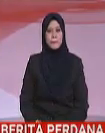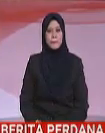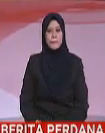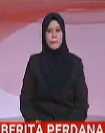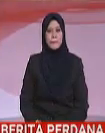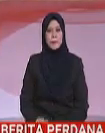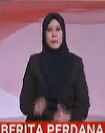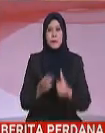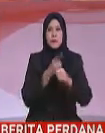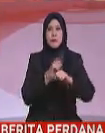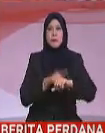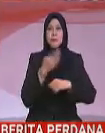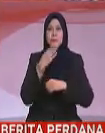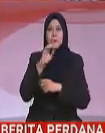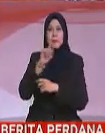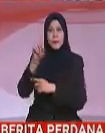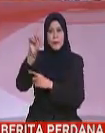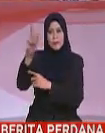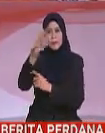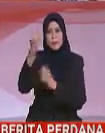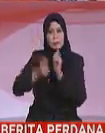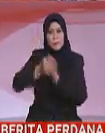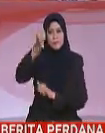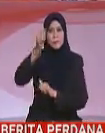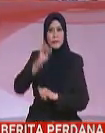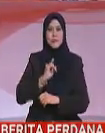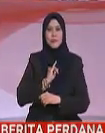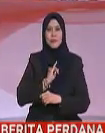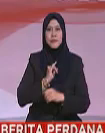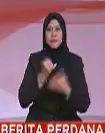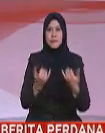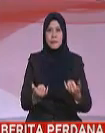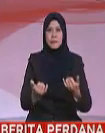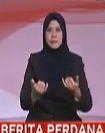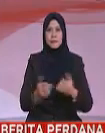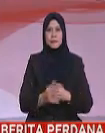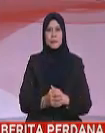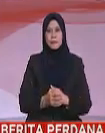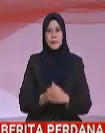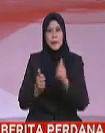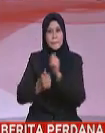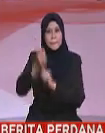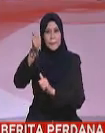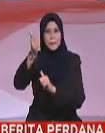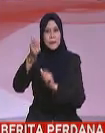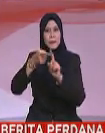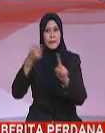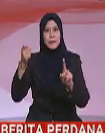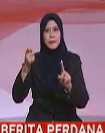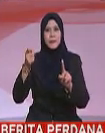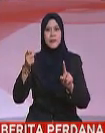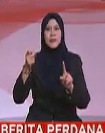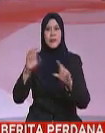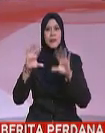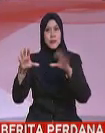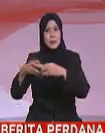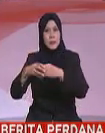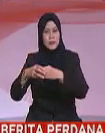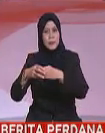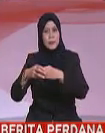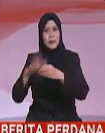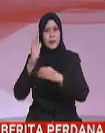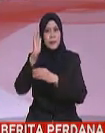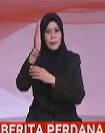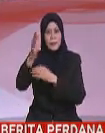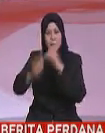Pertama sekali syukur saja kerana atas kemenangan saya untuk hari ini. Pemenang daripada 1cc kategori